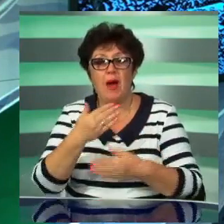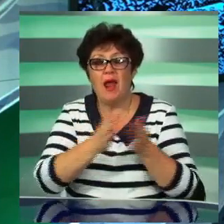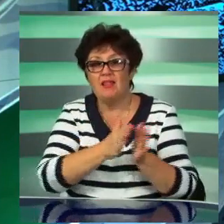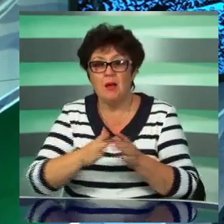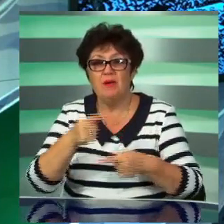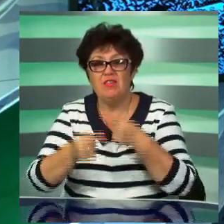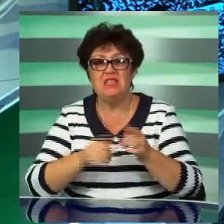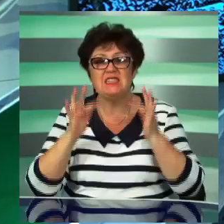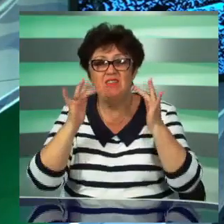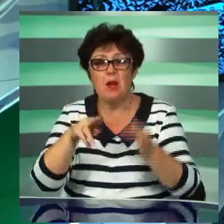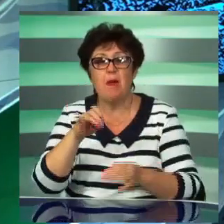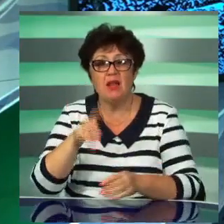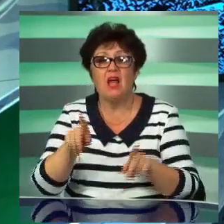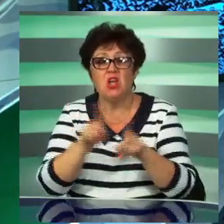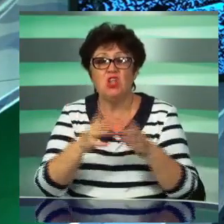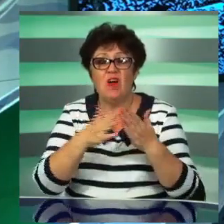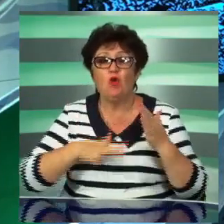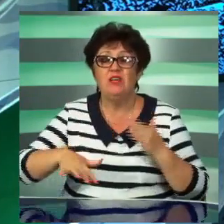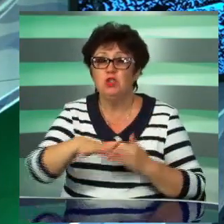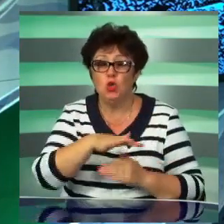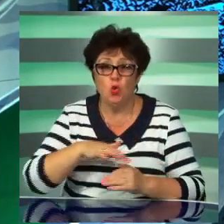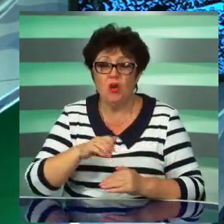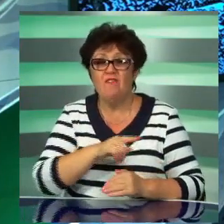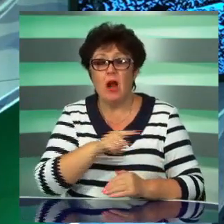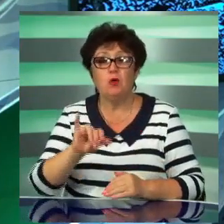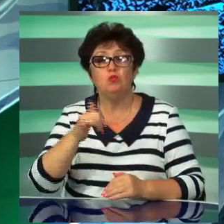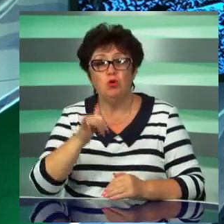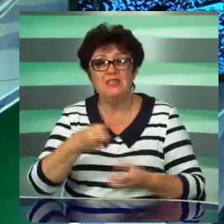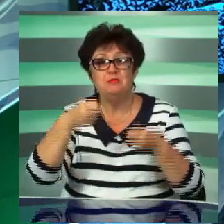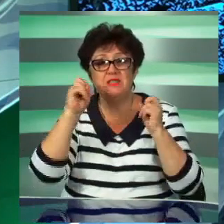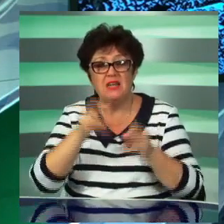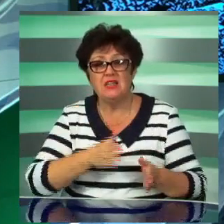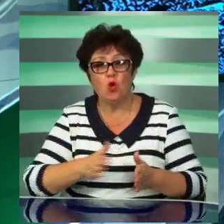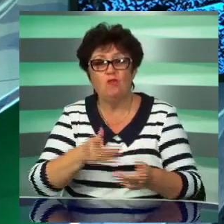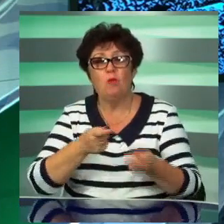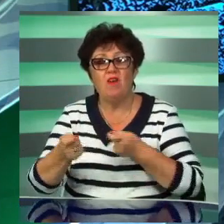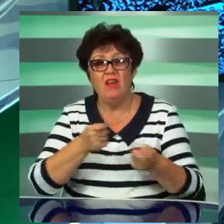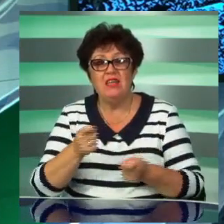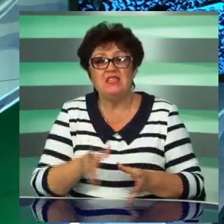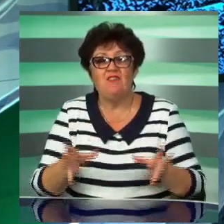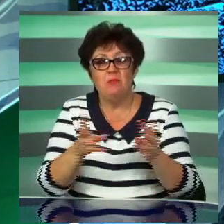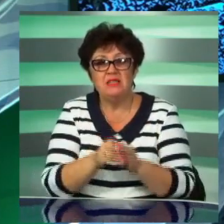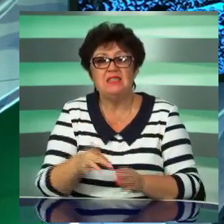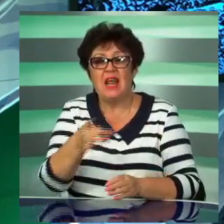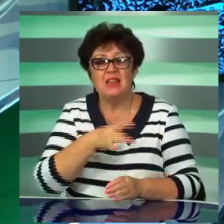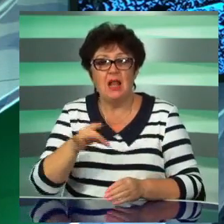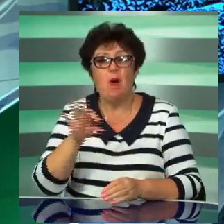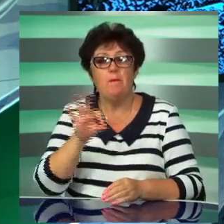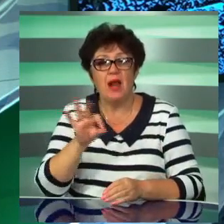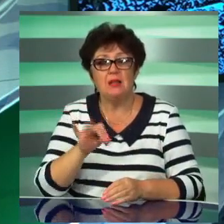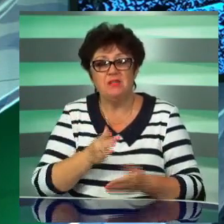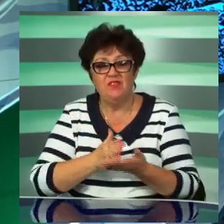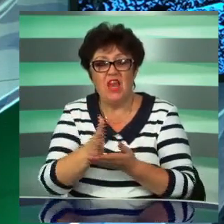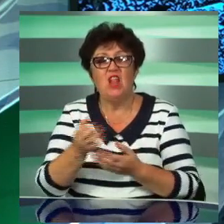приведены городские скверы и парки, а также дворовые территории. В рамках субботника специалисты дорожного управления совместно с региональным оператором в